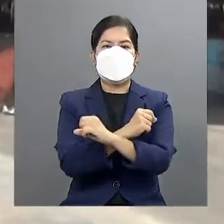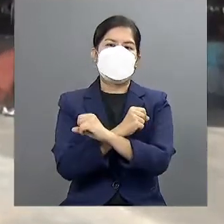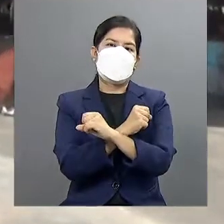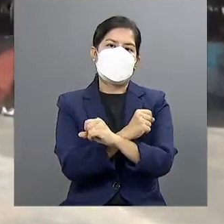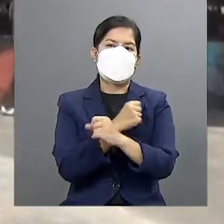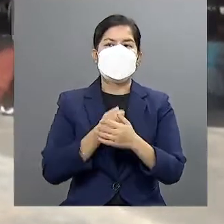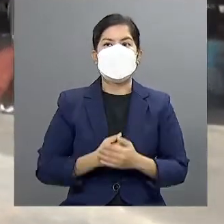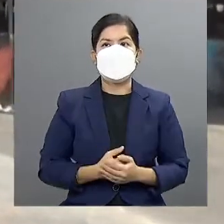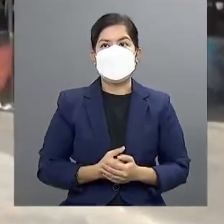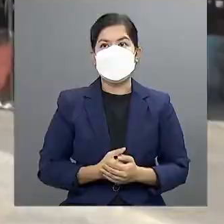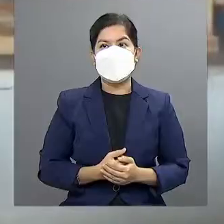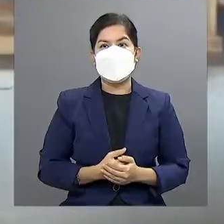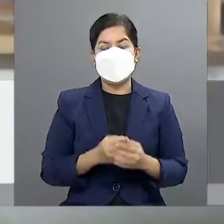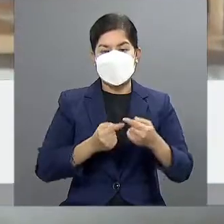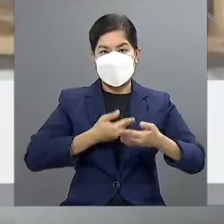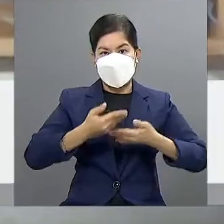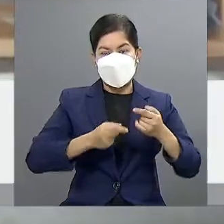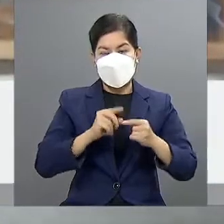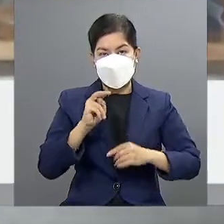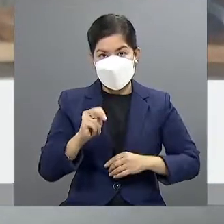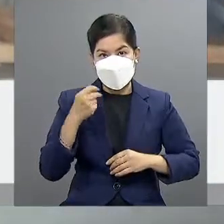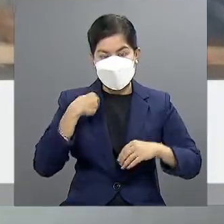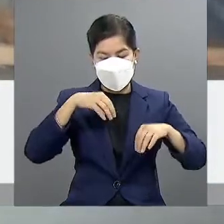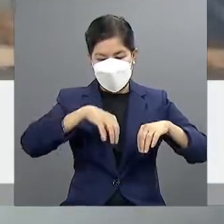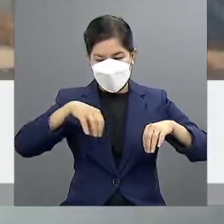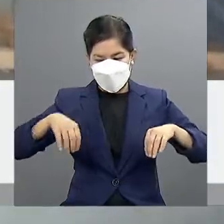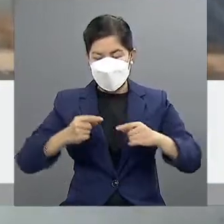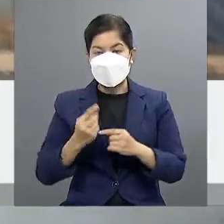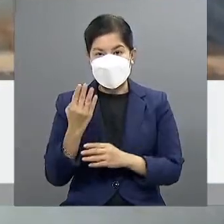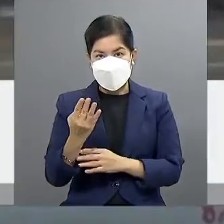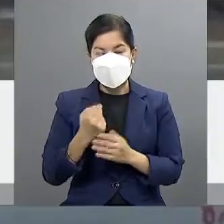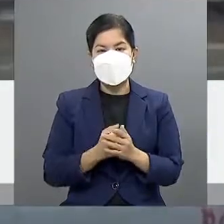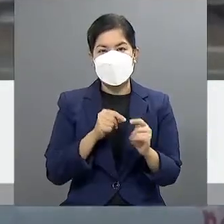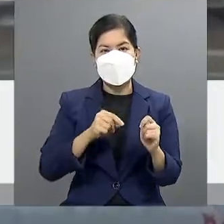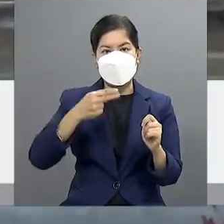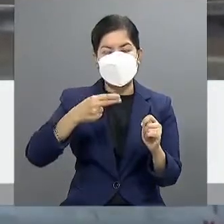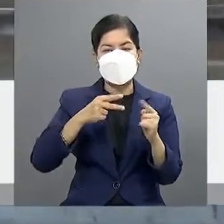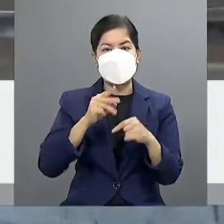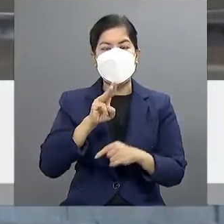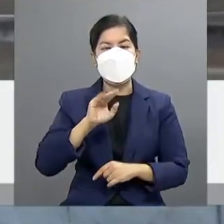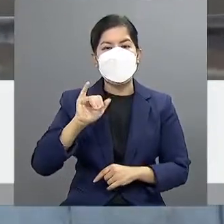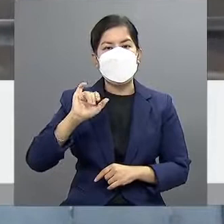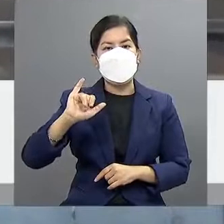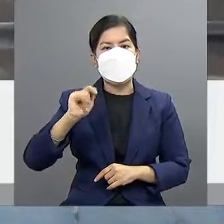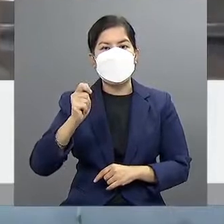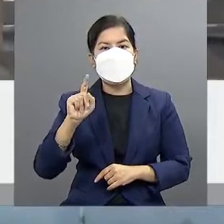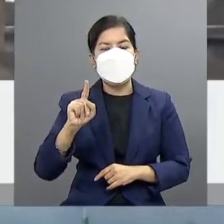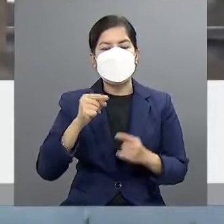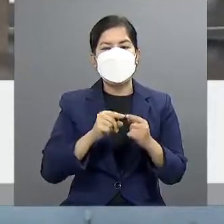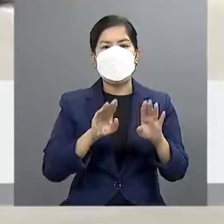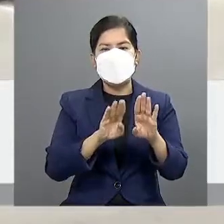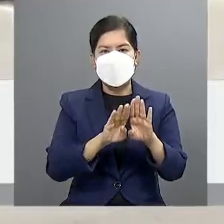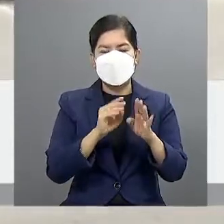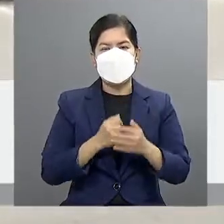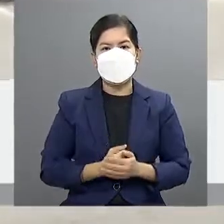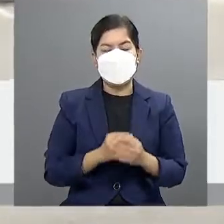ตลาดนัดตลาดสด4แห่งในเทศบาลตำบลห้วยยอดต้องปิดชั่วคราวนะคะป้องกันการระบาดหลังจากพบผู้ติดเชื้อจาก